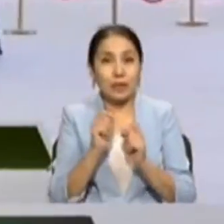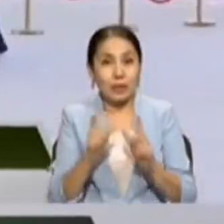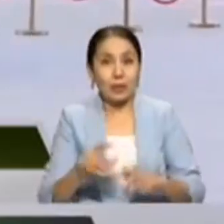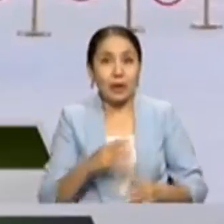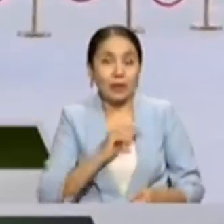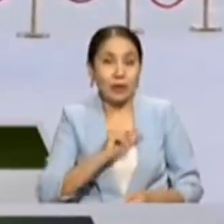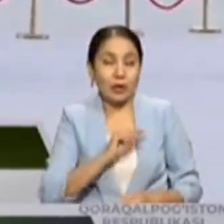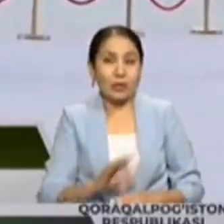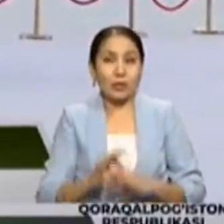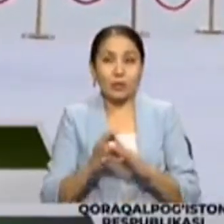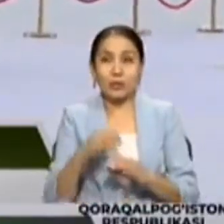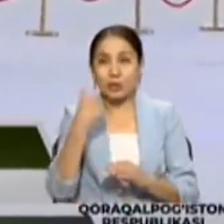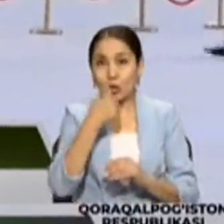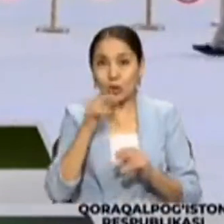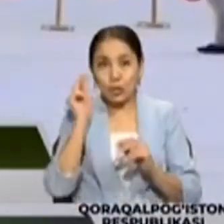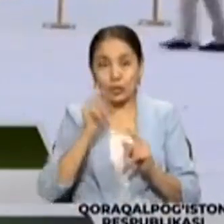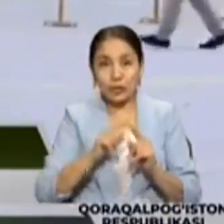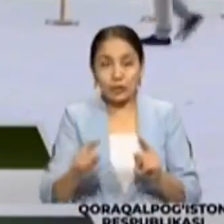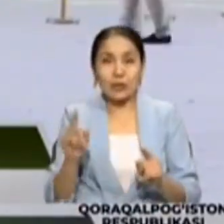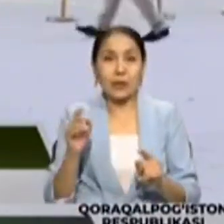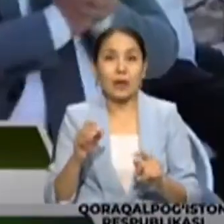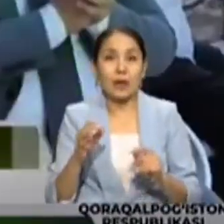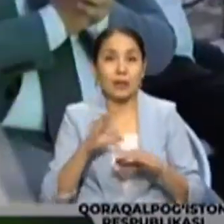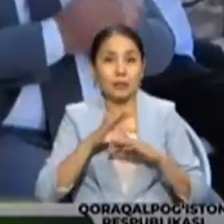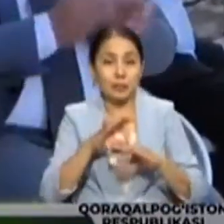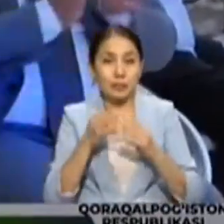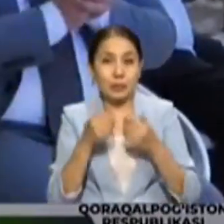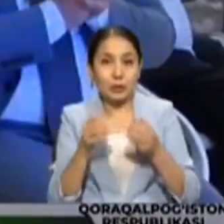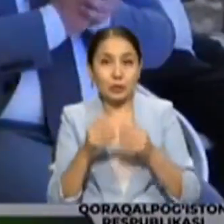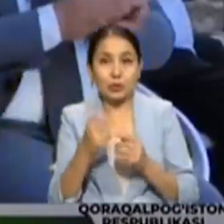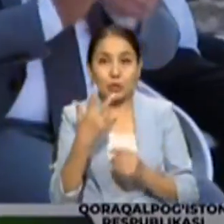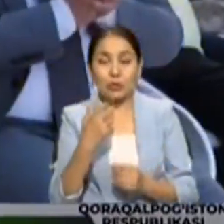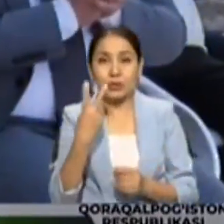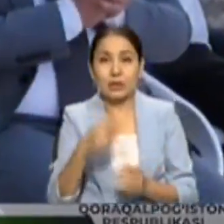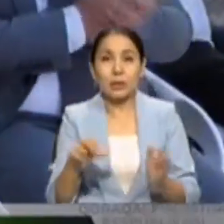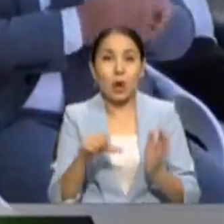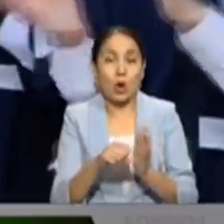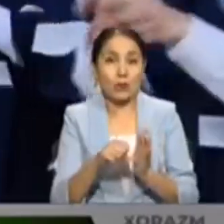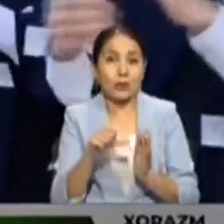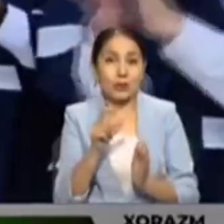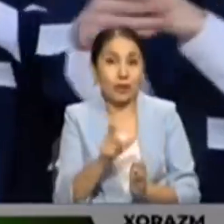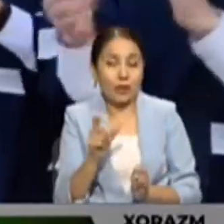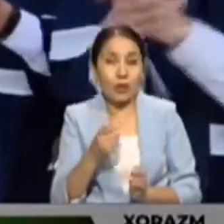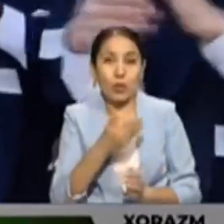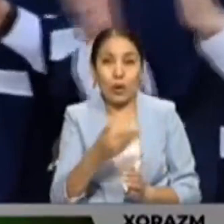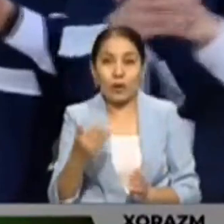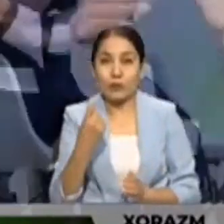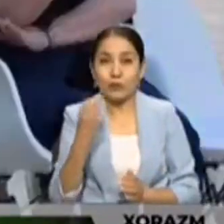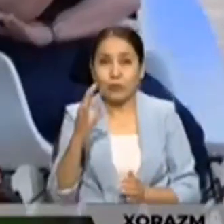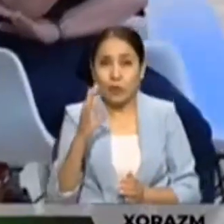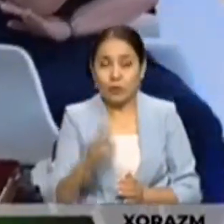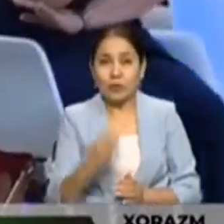faoliyat olib bormoqda. Joriy o'quv yilida ushbu maktablarning jami bitiruvchilari soni 326 nafarni tashkil etib, ularning